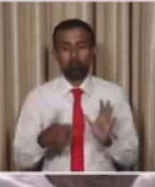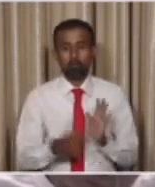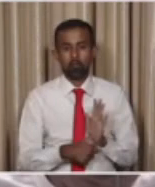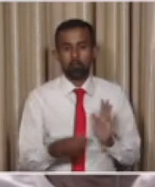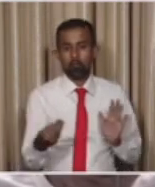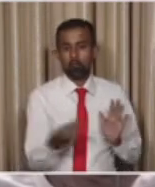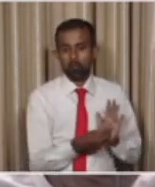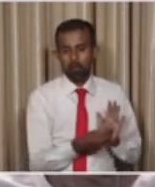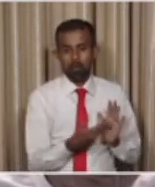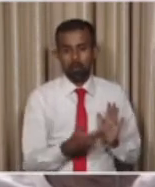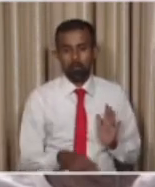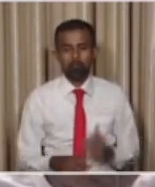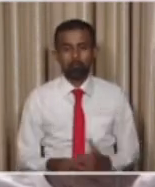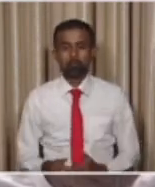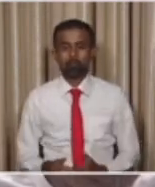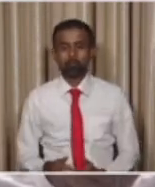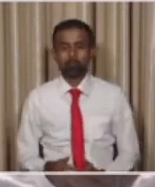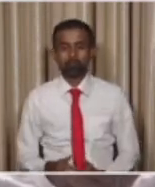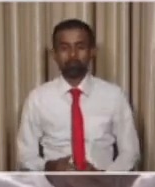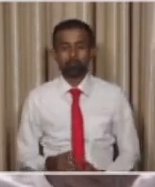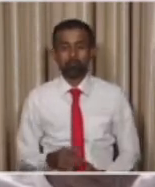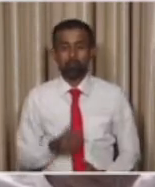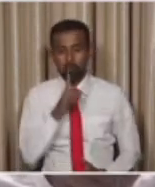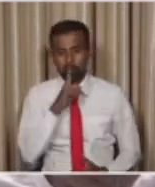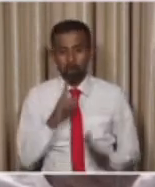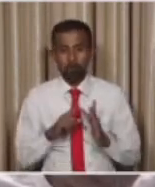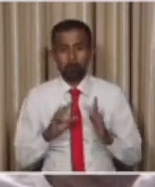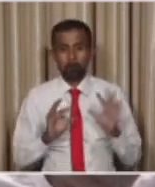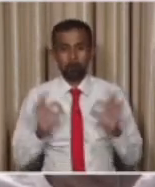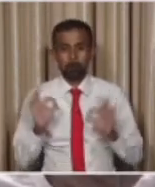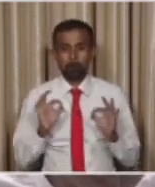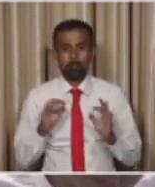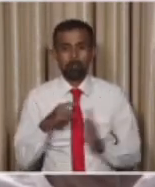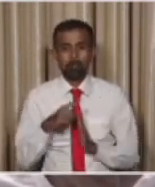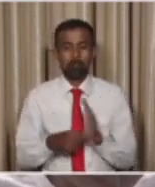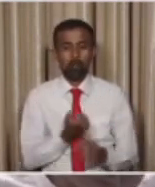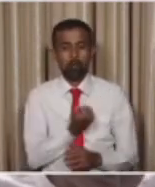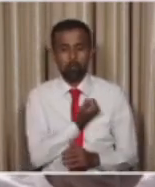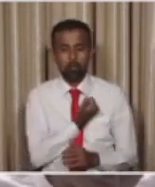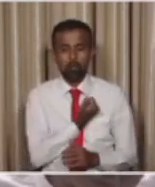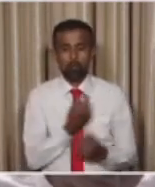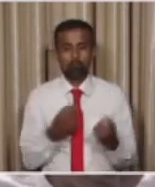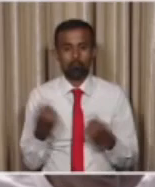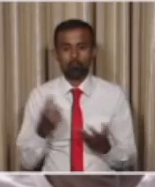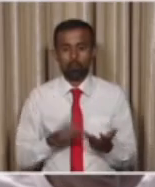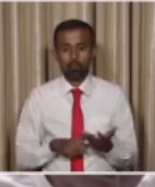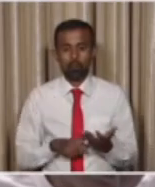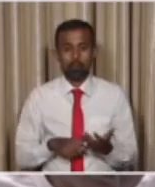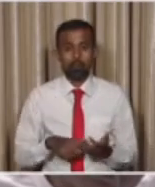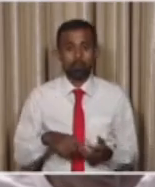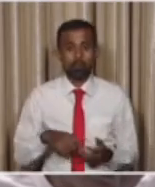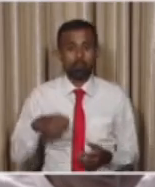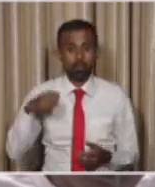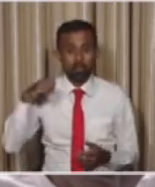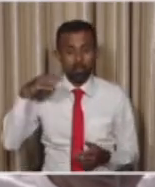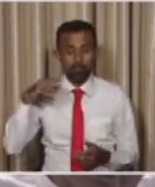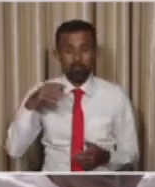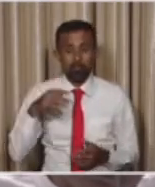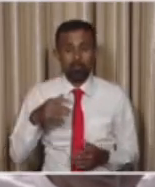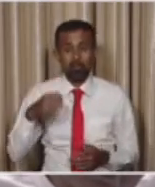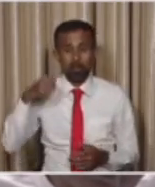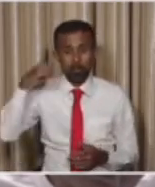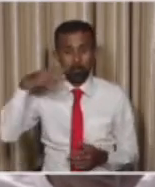තියෙන්නේ. ආර්ථික සංස්කරණය මුවාවෙන් රක්ෂණ සංස්ථාව ලංකා හොස්පිටල් තුල ආයතන උගලන්න. අනිත් පැත්තෙන් බද බලශක්තිය මෙරට කේන්ද්‍රීය